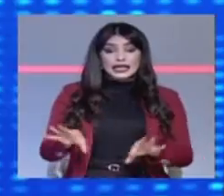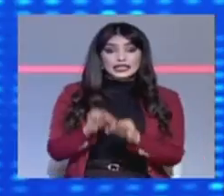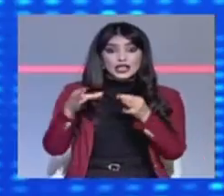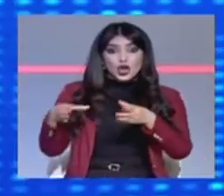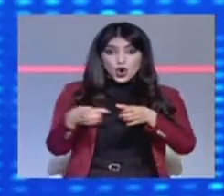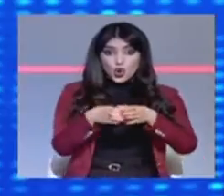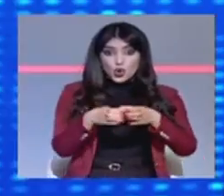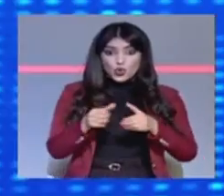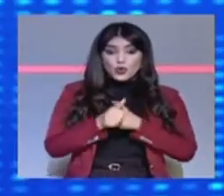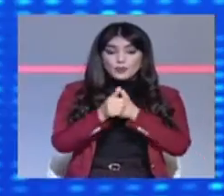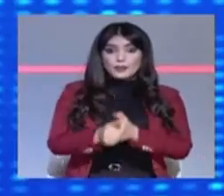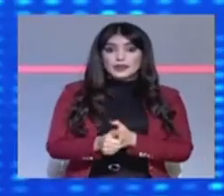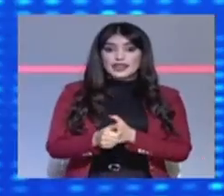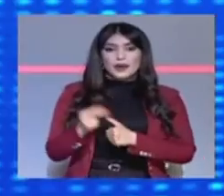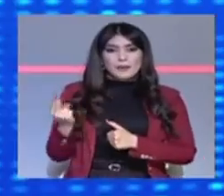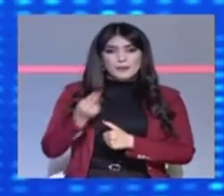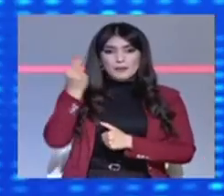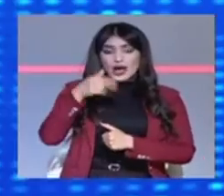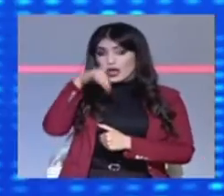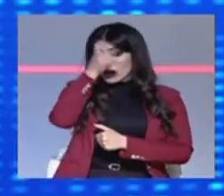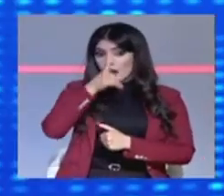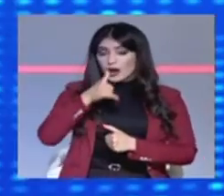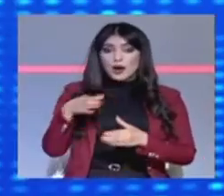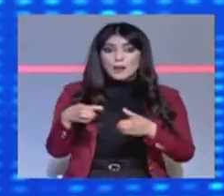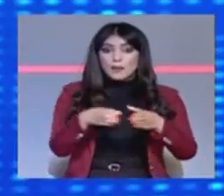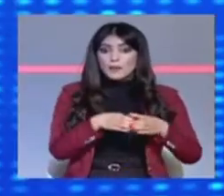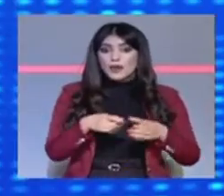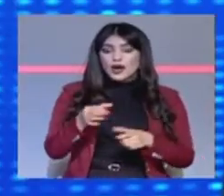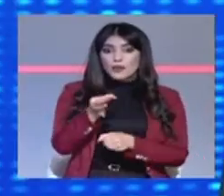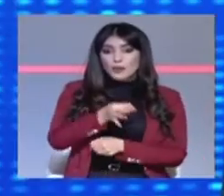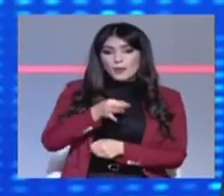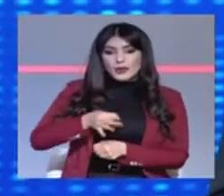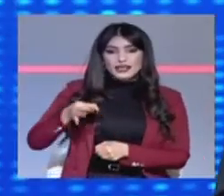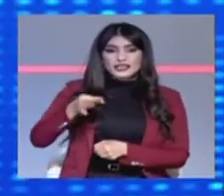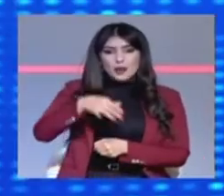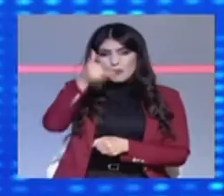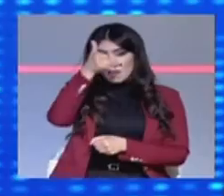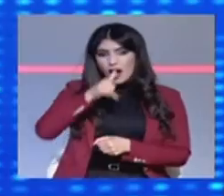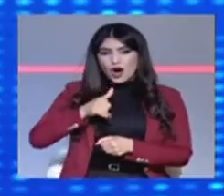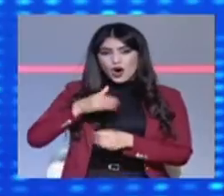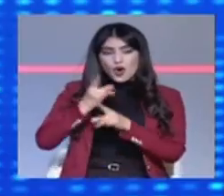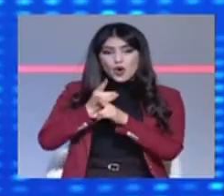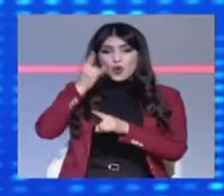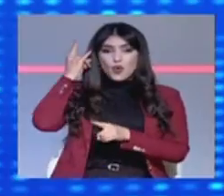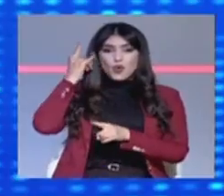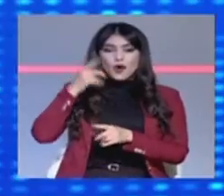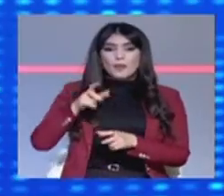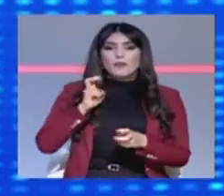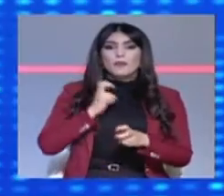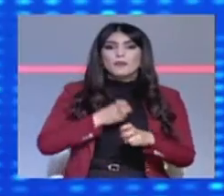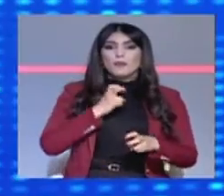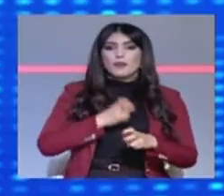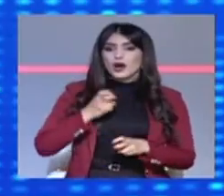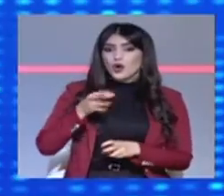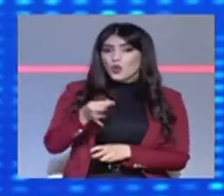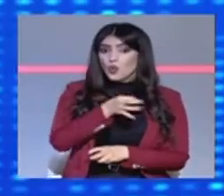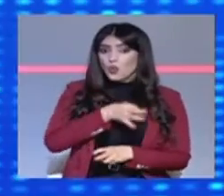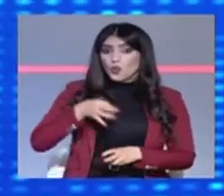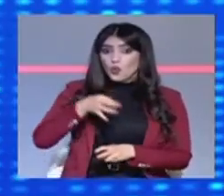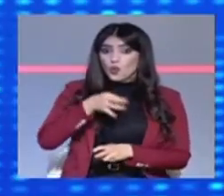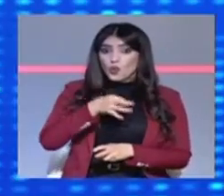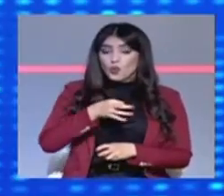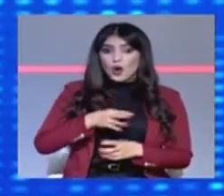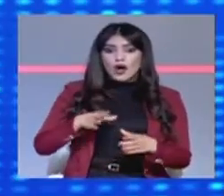المرحله الوطني للتراث مجموعه من القطع الاثريه تتمثل في مراسل حجريه و معدنيه و جرار